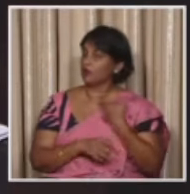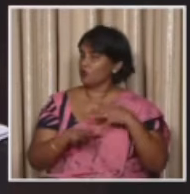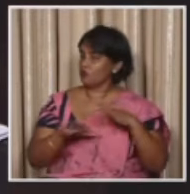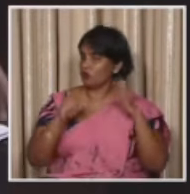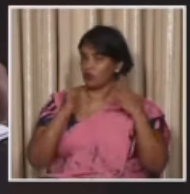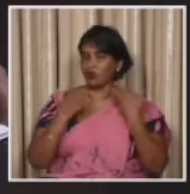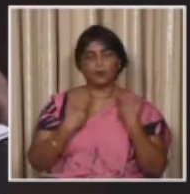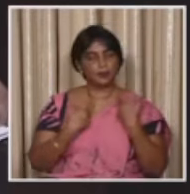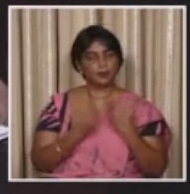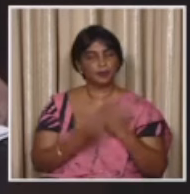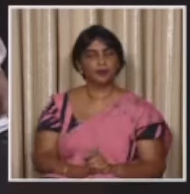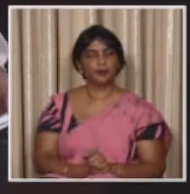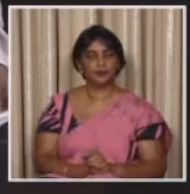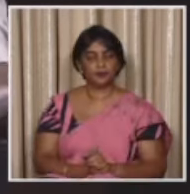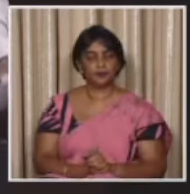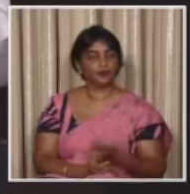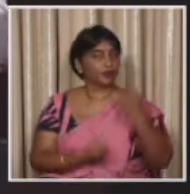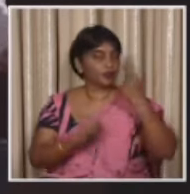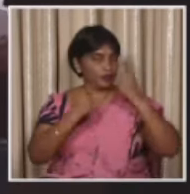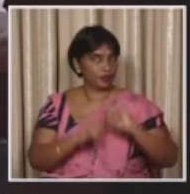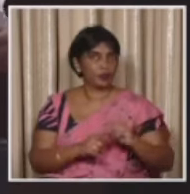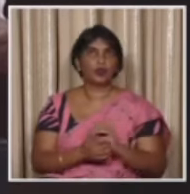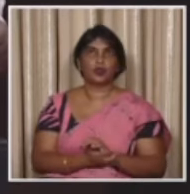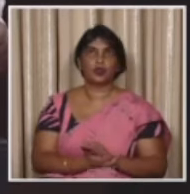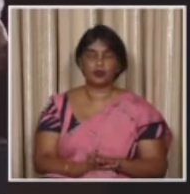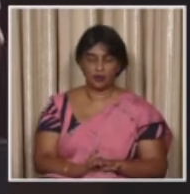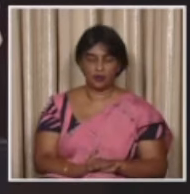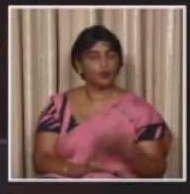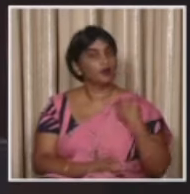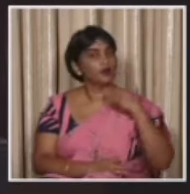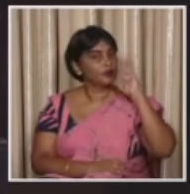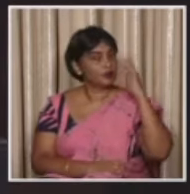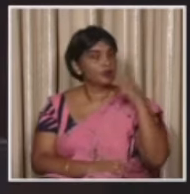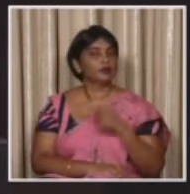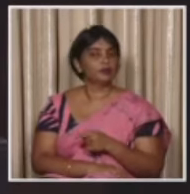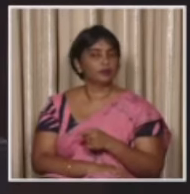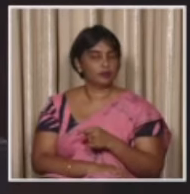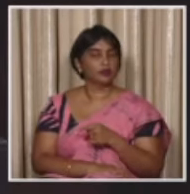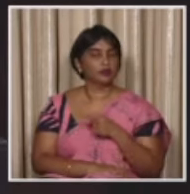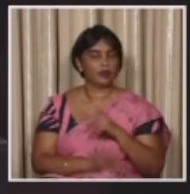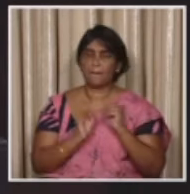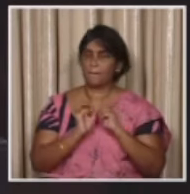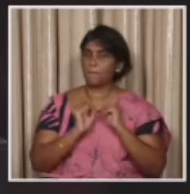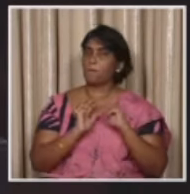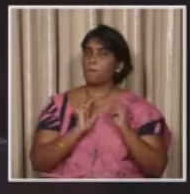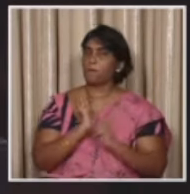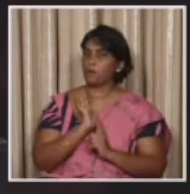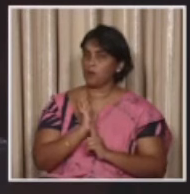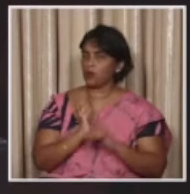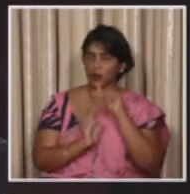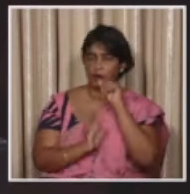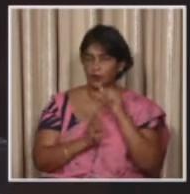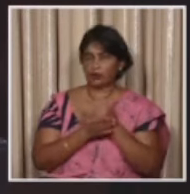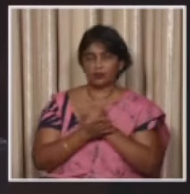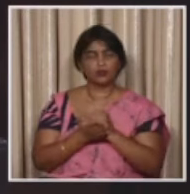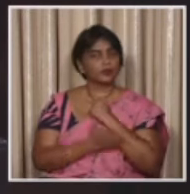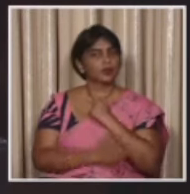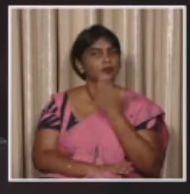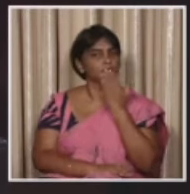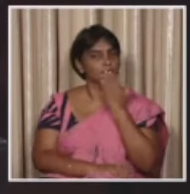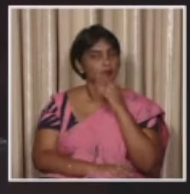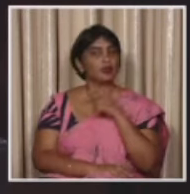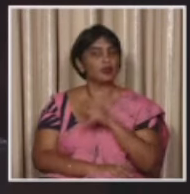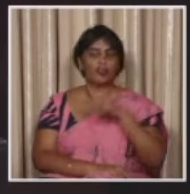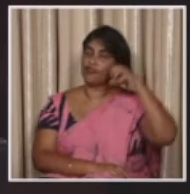වෙනවා. ඊළඟ කාරණාව තමයි විශේෂයෙන්ම මේ පනත සම්පූර්ණයෙන්ම නිහඬයි